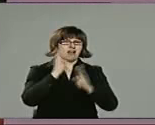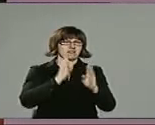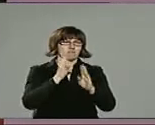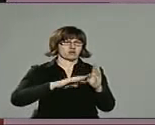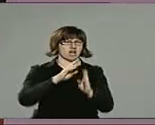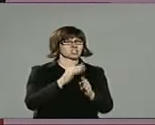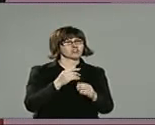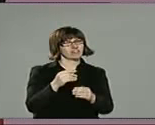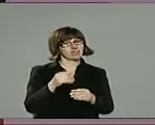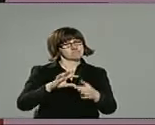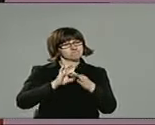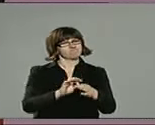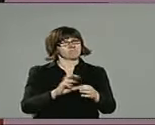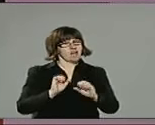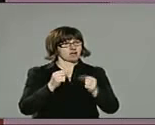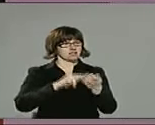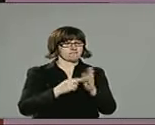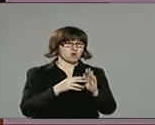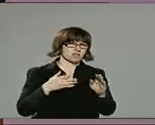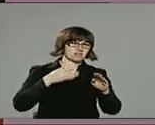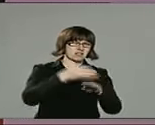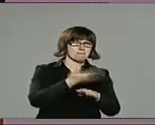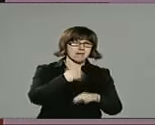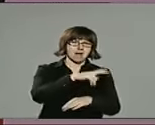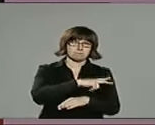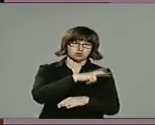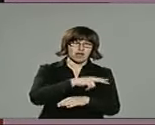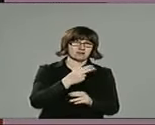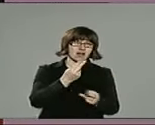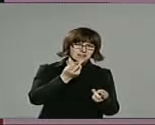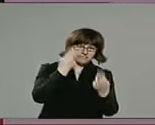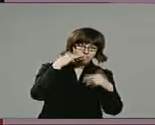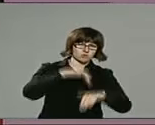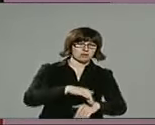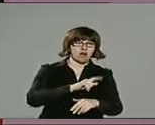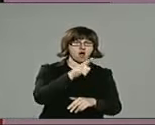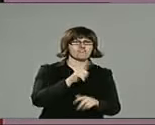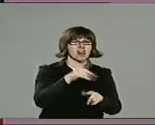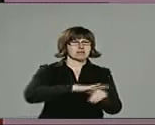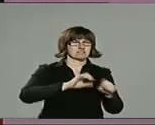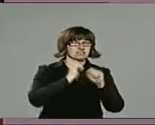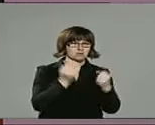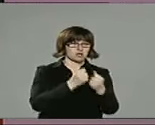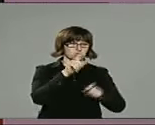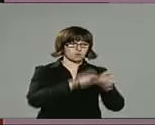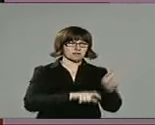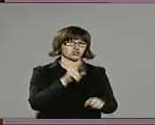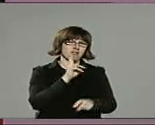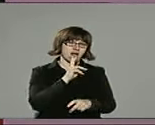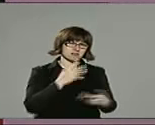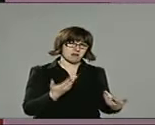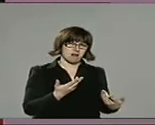Tugend in der aktiven Politik zeigen, mehr Bescheidenheit und Demut gegenüber den Lebensverhältnissen der Menschen und ihrem